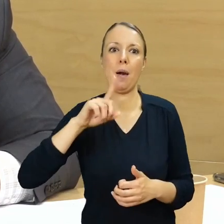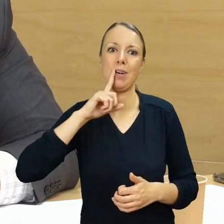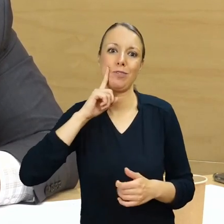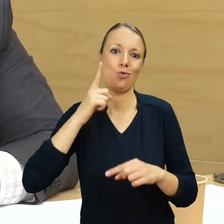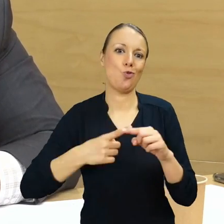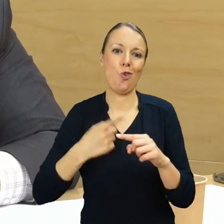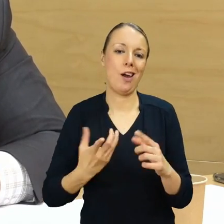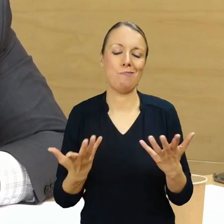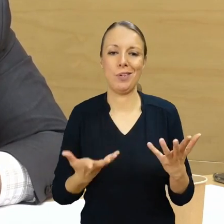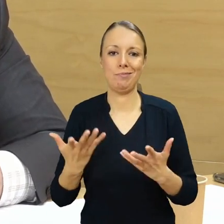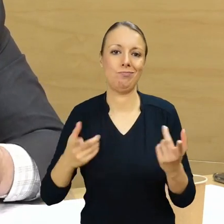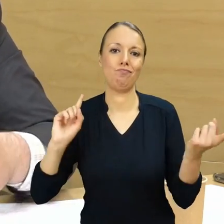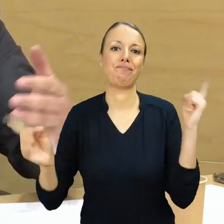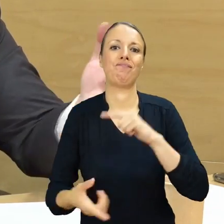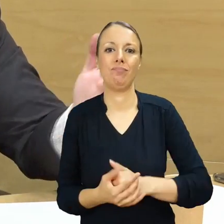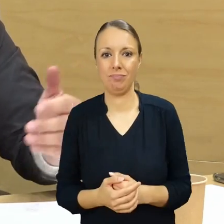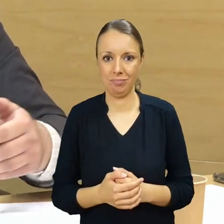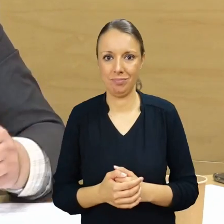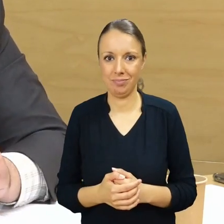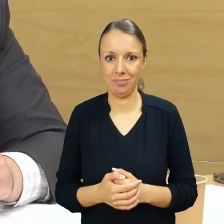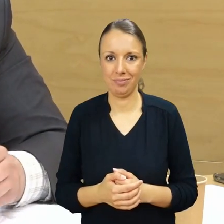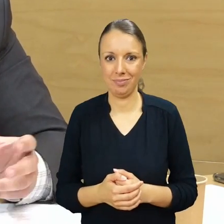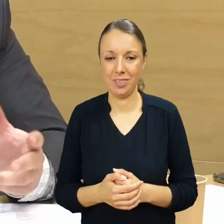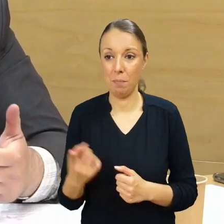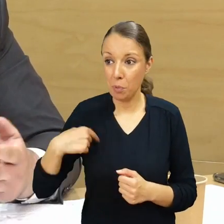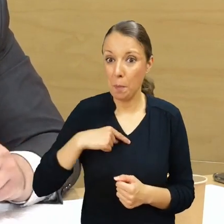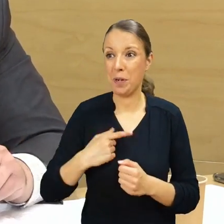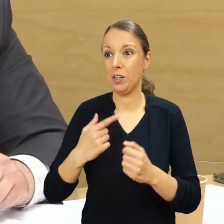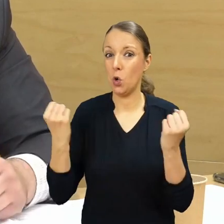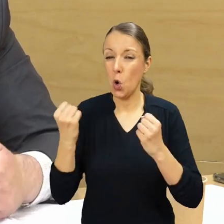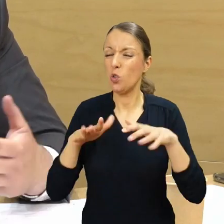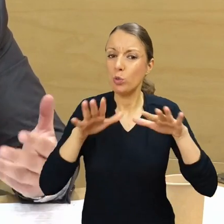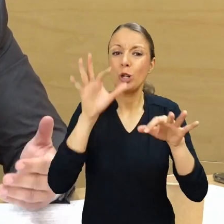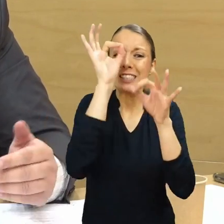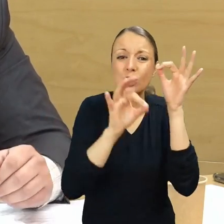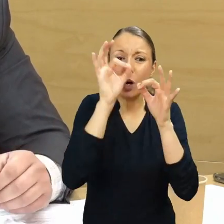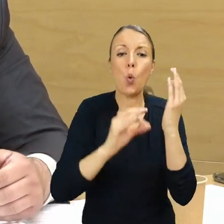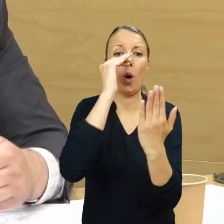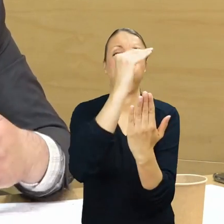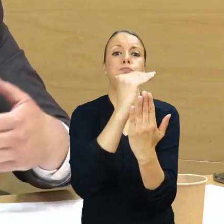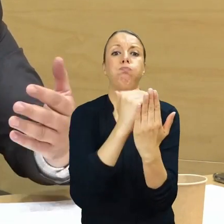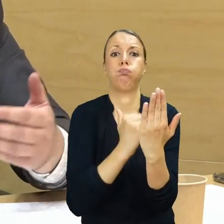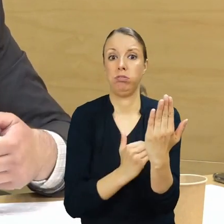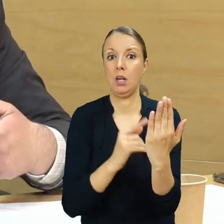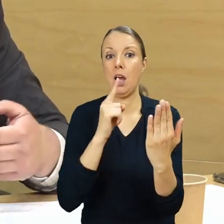się do bardzo wielu szczegółów, ale dwa kluczowe są. Po pierwsze, to jest osoba pytającego.